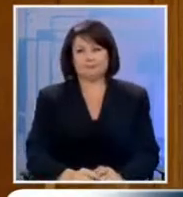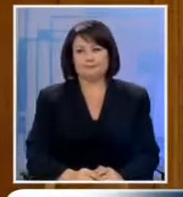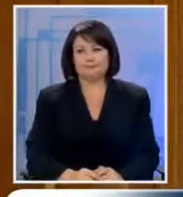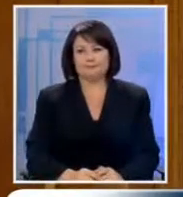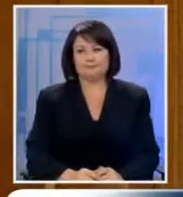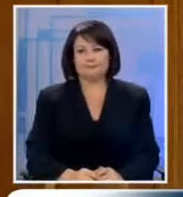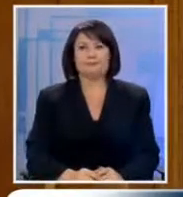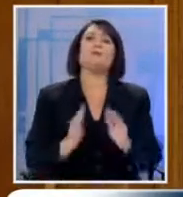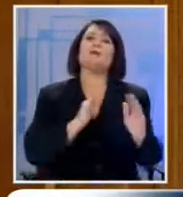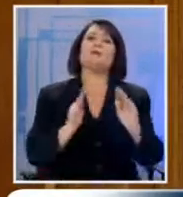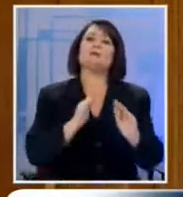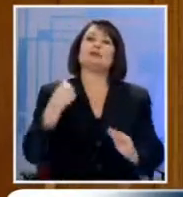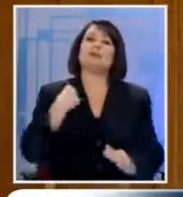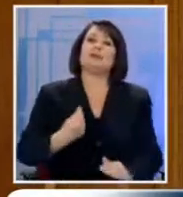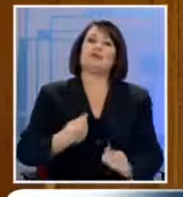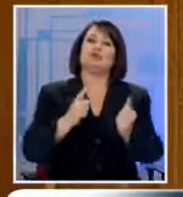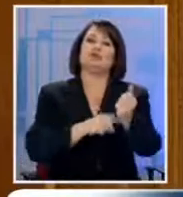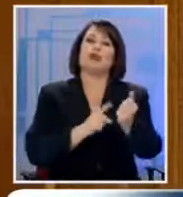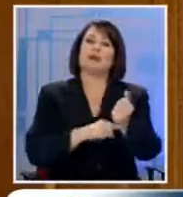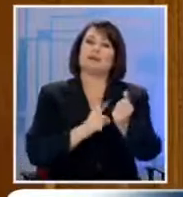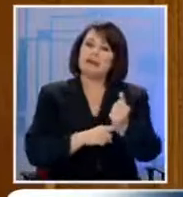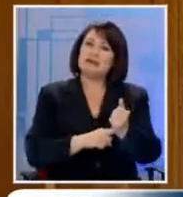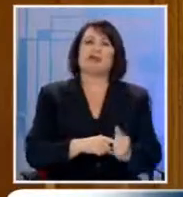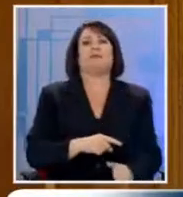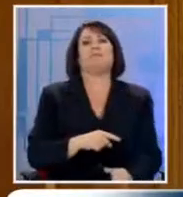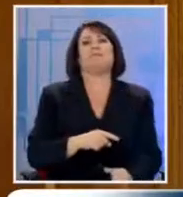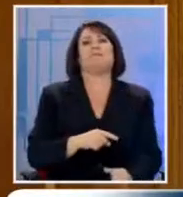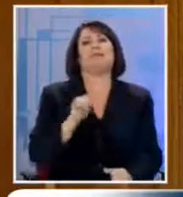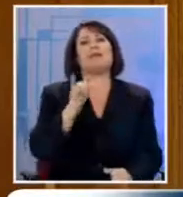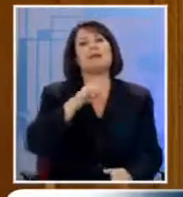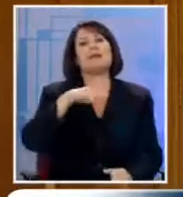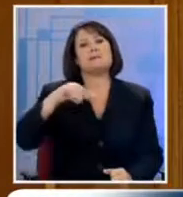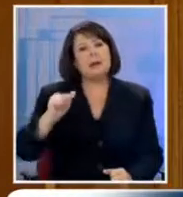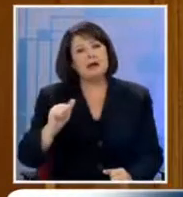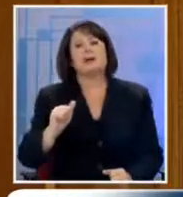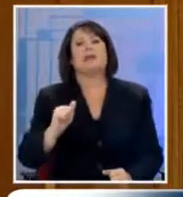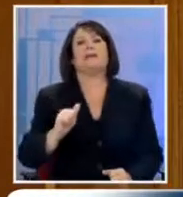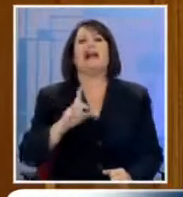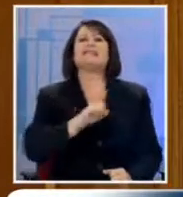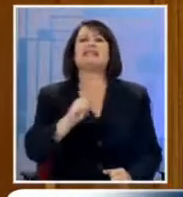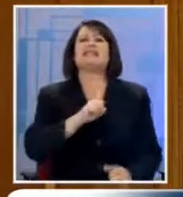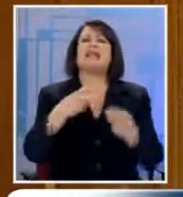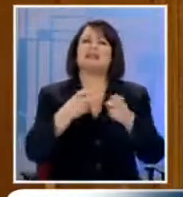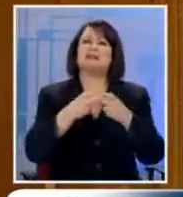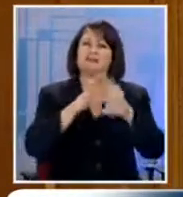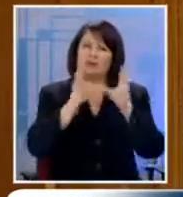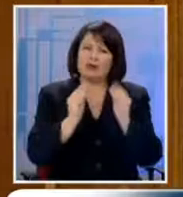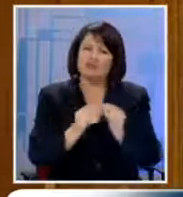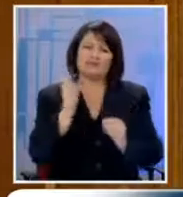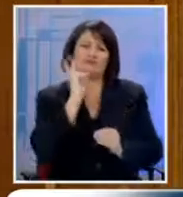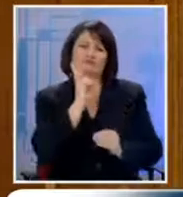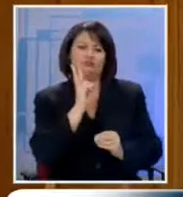Θα διασφαλίσουμε το δημόσιο χαρακτήρα της ΗΠΑ, το δημόσιο χαρακτήρα των αστικών μεταφορών, θα προβούμε σε έλεγχο και καταγγελία